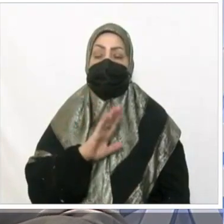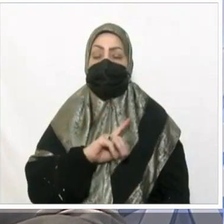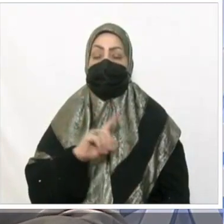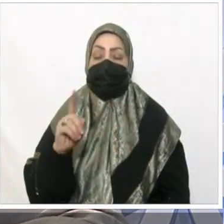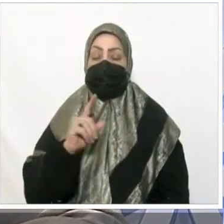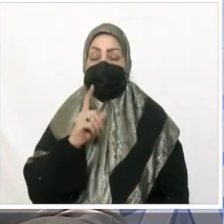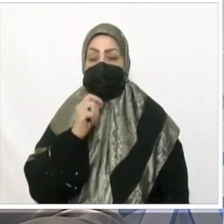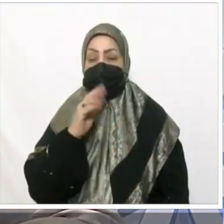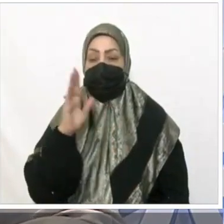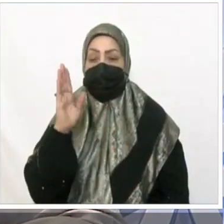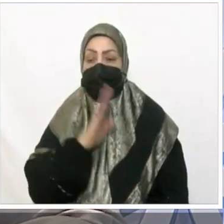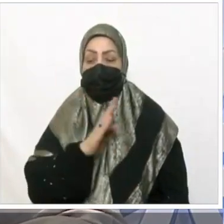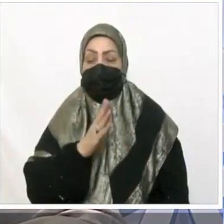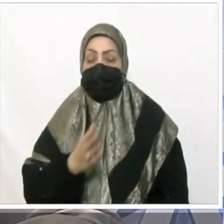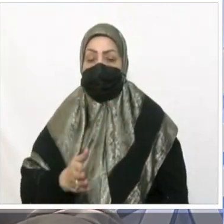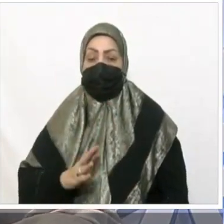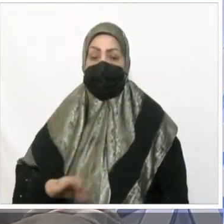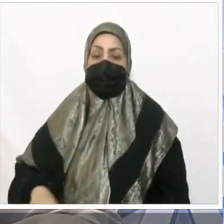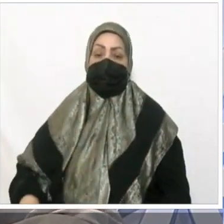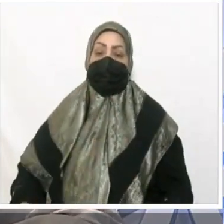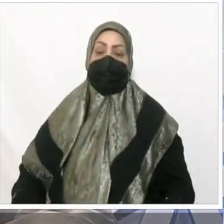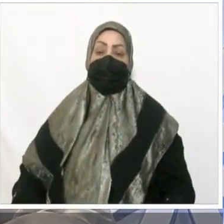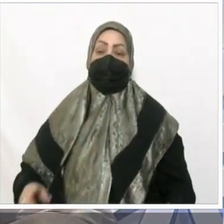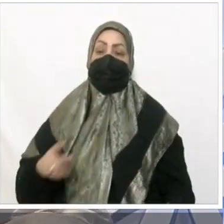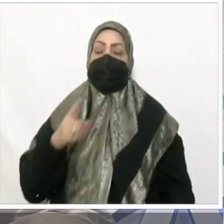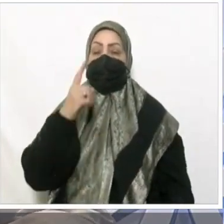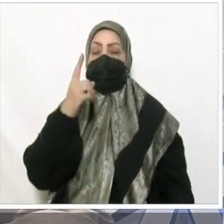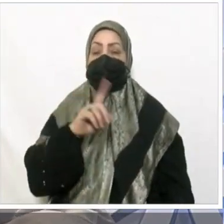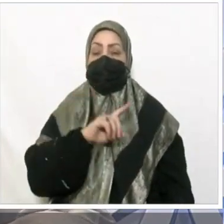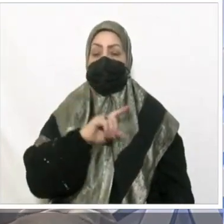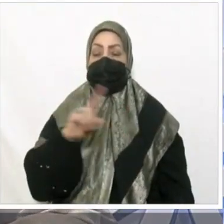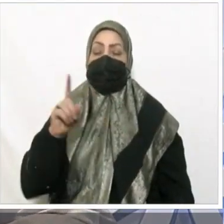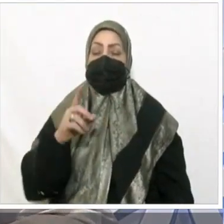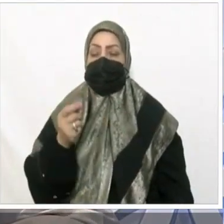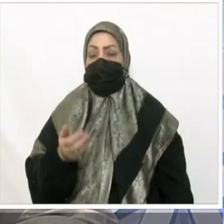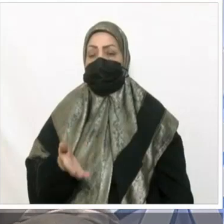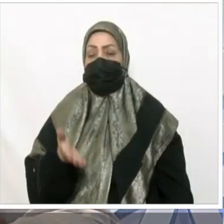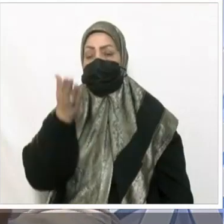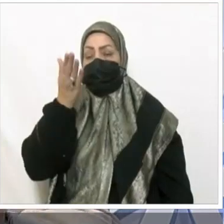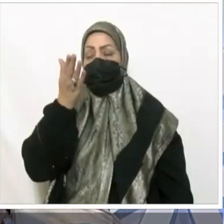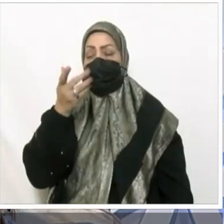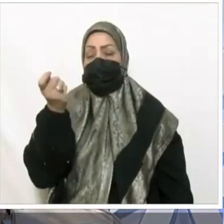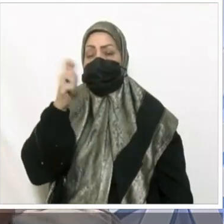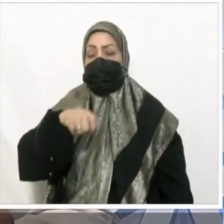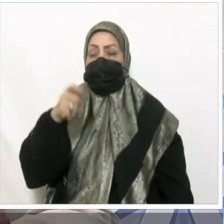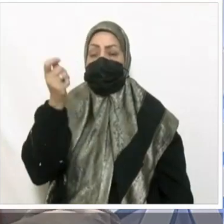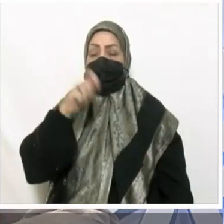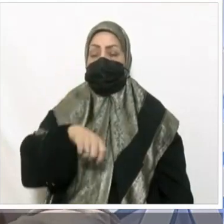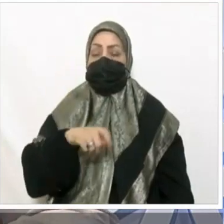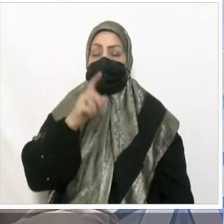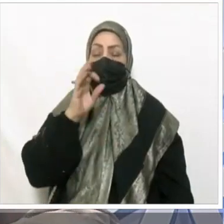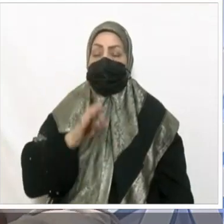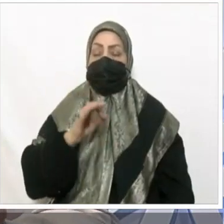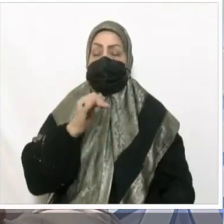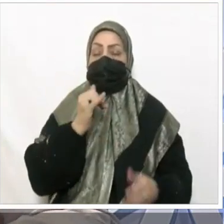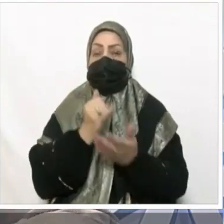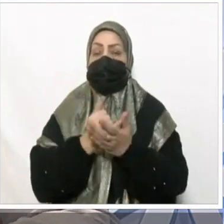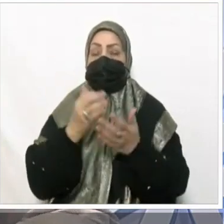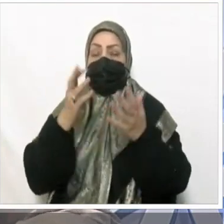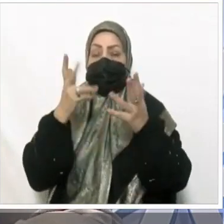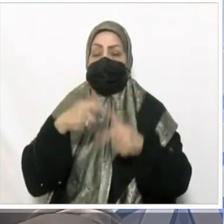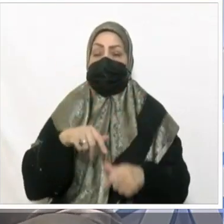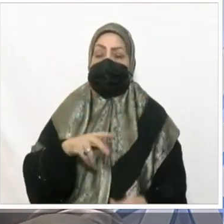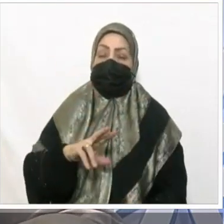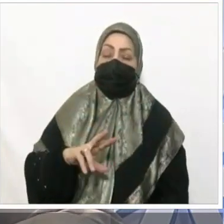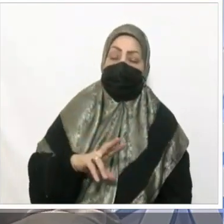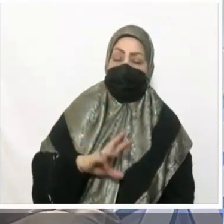لا تساوي شيئا، لكن نحن نتكلم عليه أمر معين. فاللي هو أن إذا كان دخل الفرد